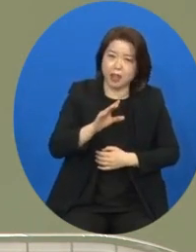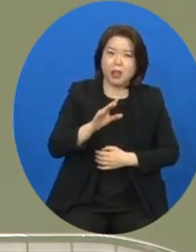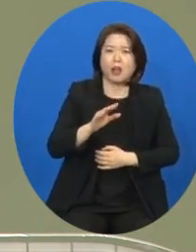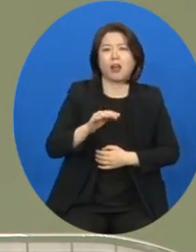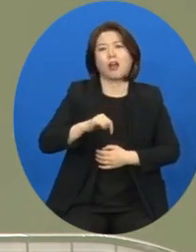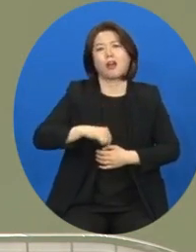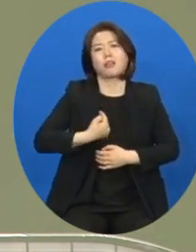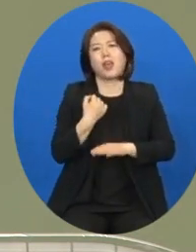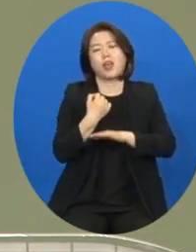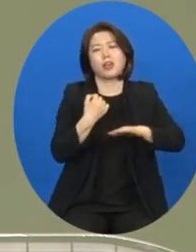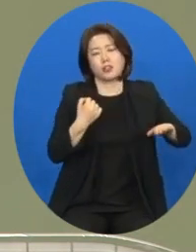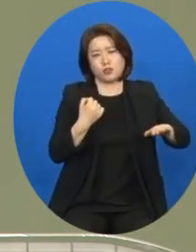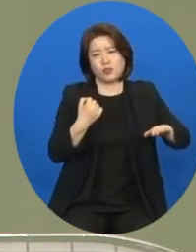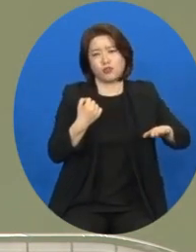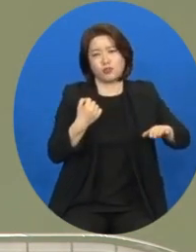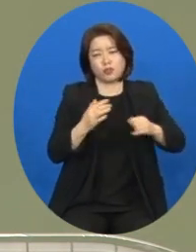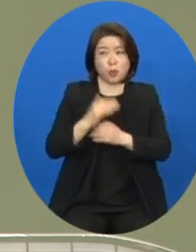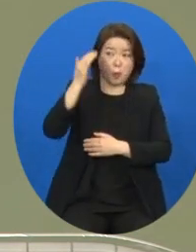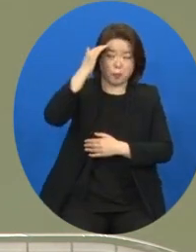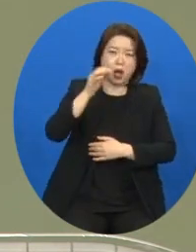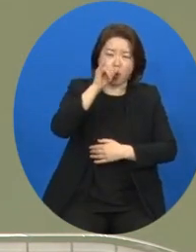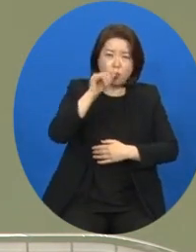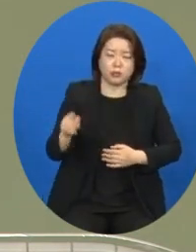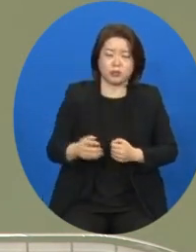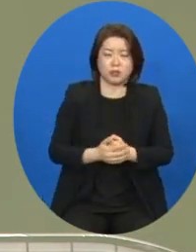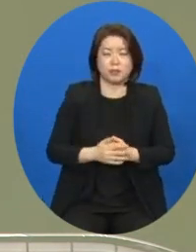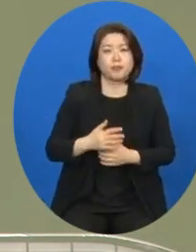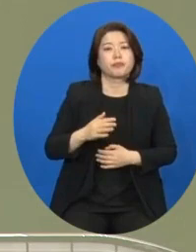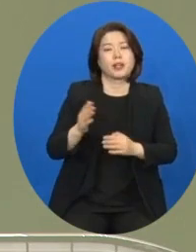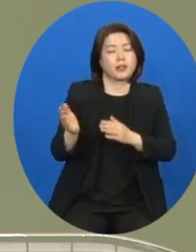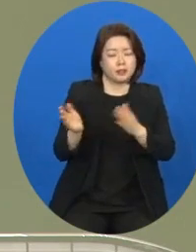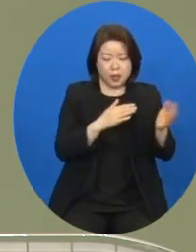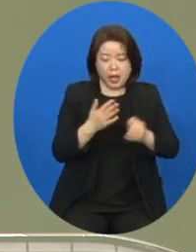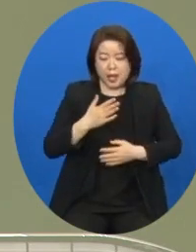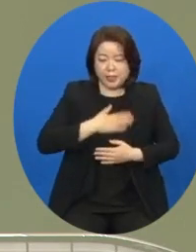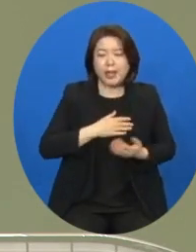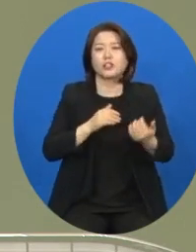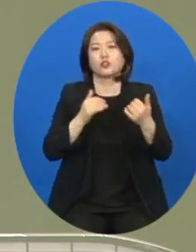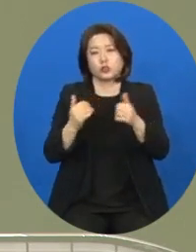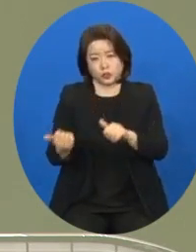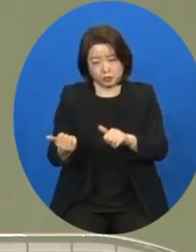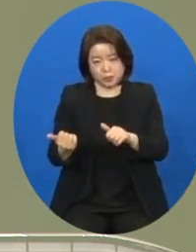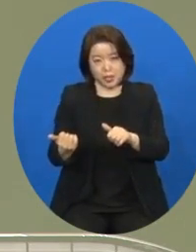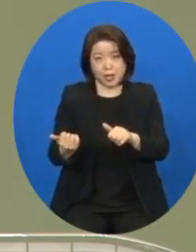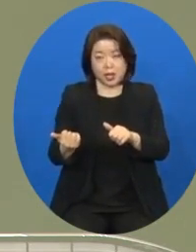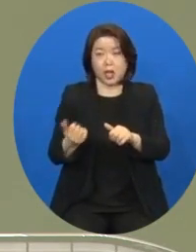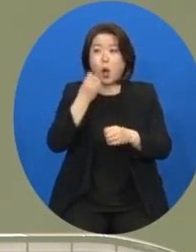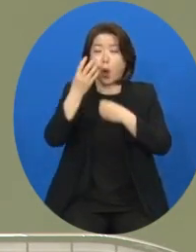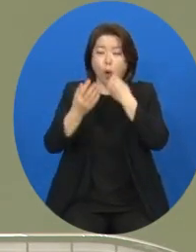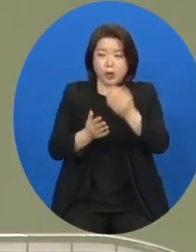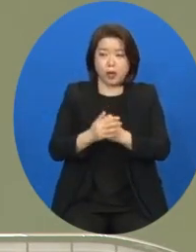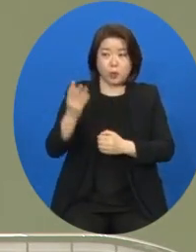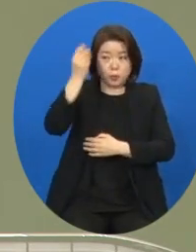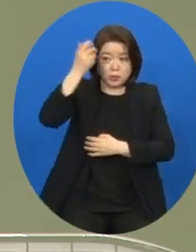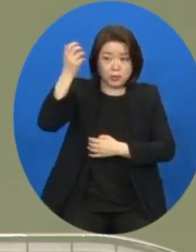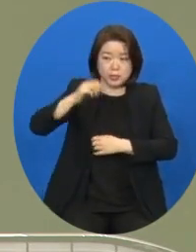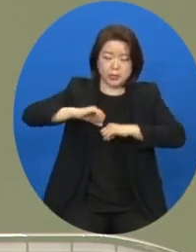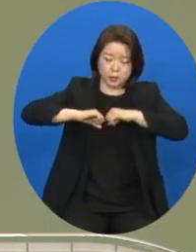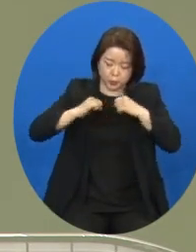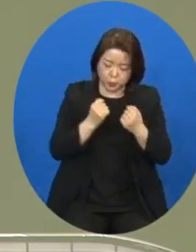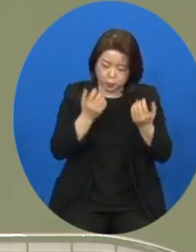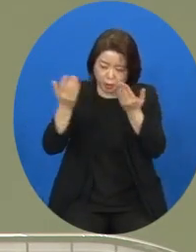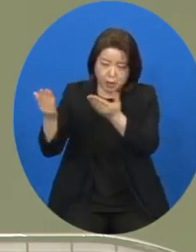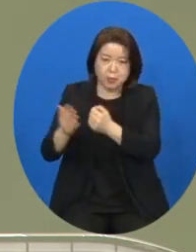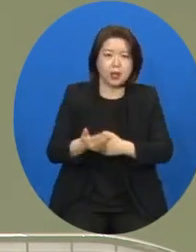그래서 나는 죽었습니다. 그리고 성령님께 순종하면 여러분 모두에게서 은혜의